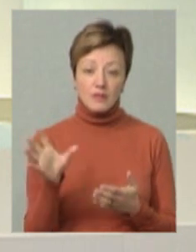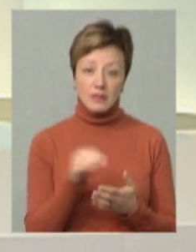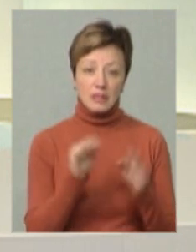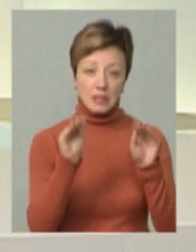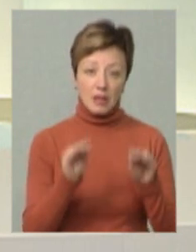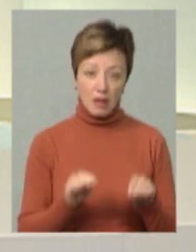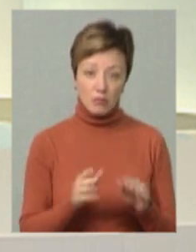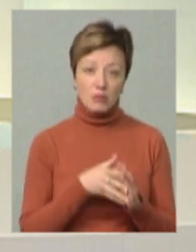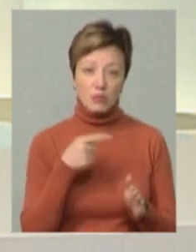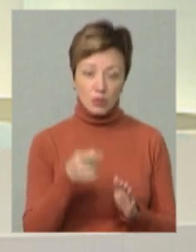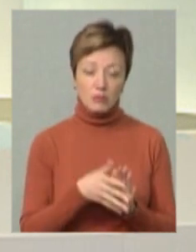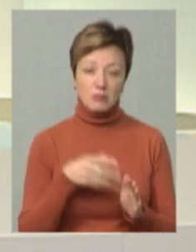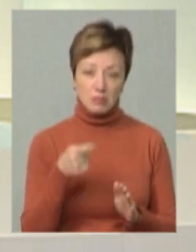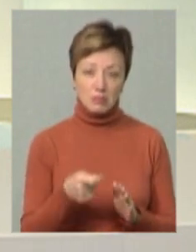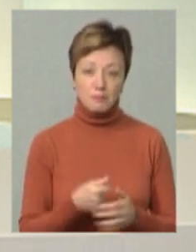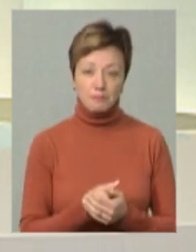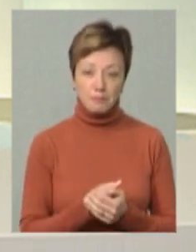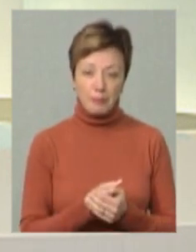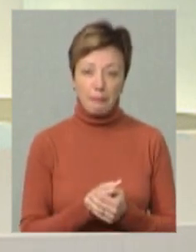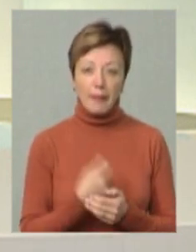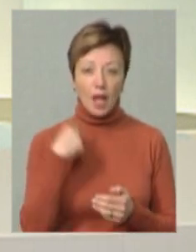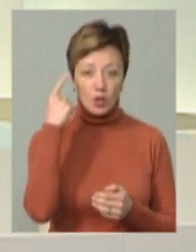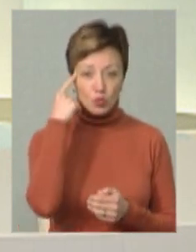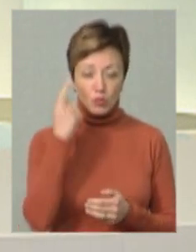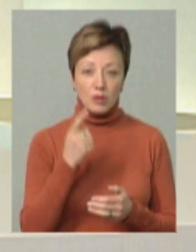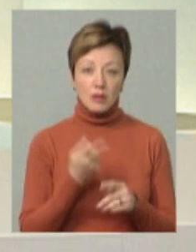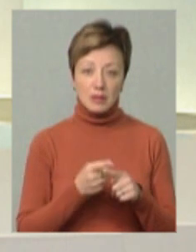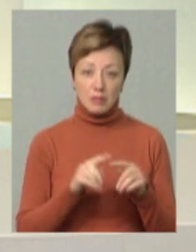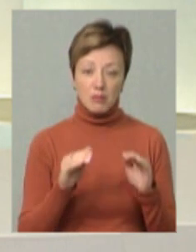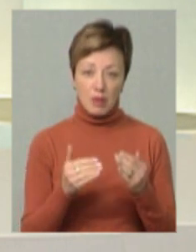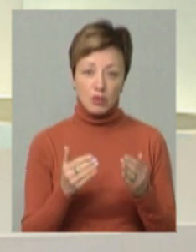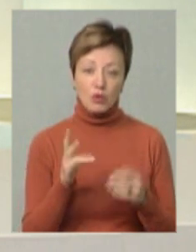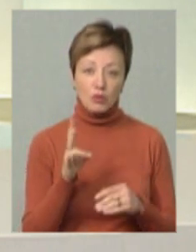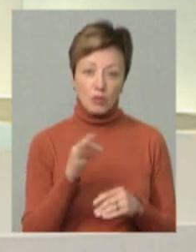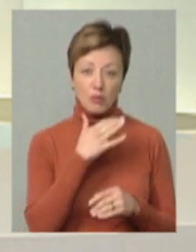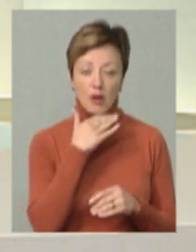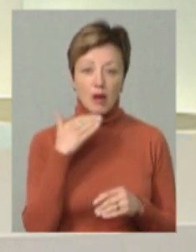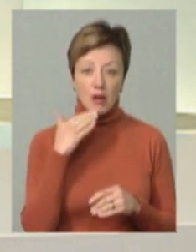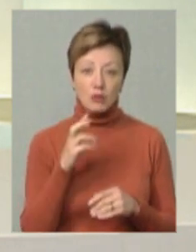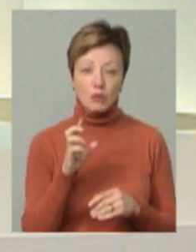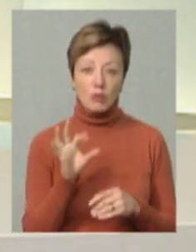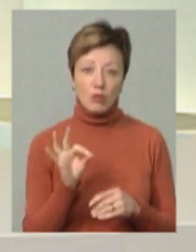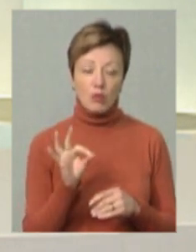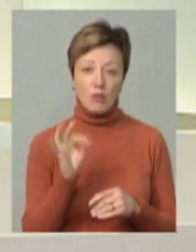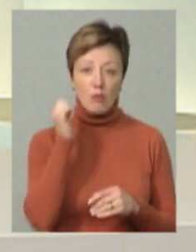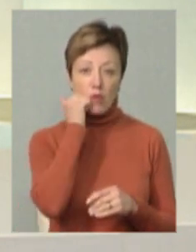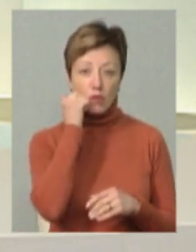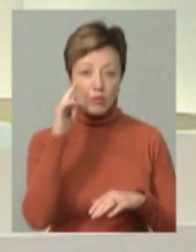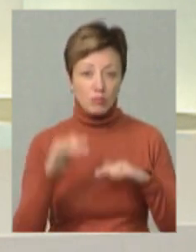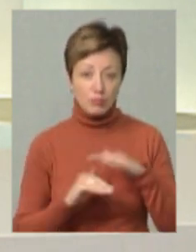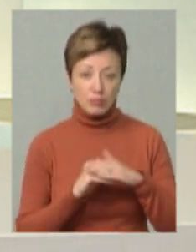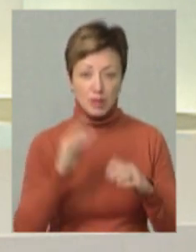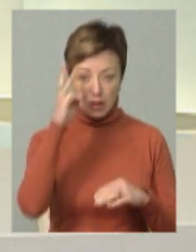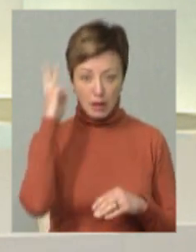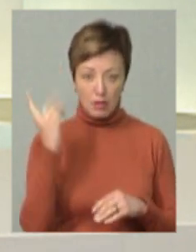статистичних даних вони подаються. Тому я думаю, що їх є менше, але їх є доволі багато, тому що Московський патріархат